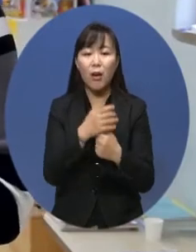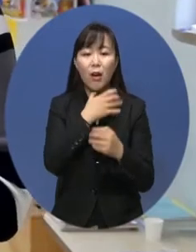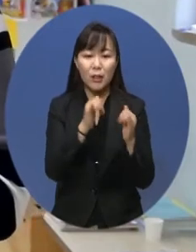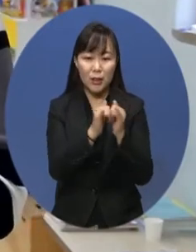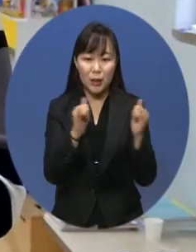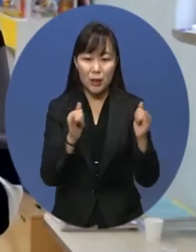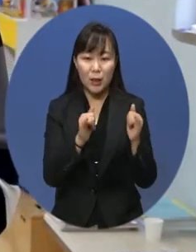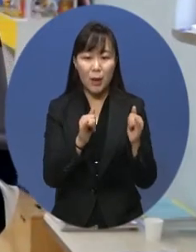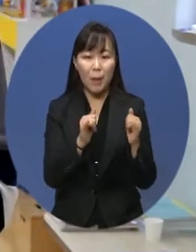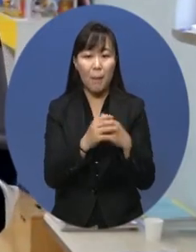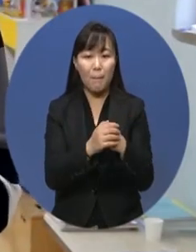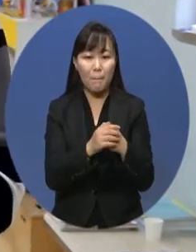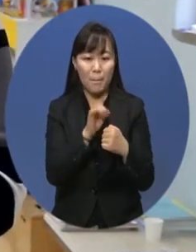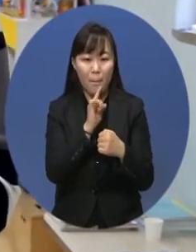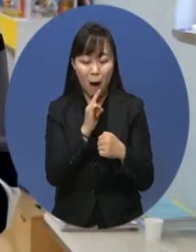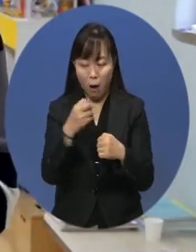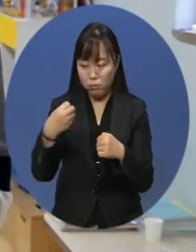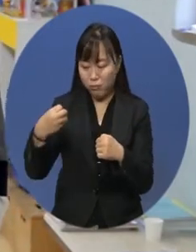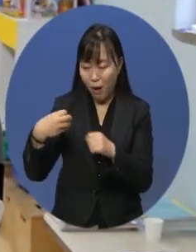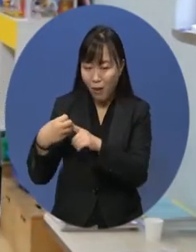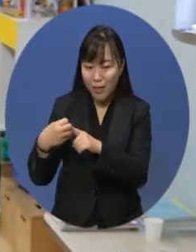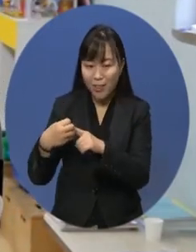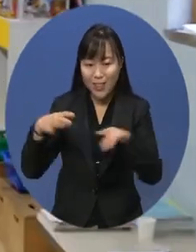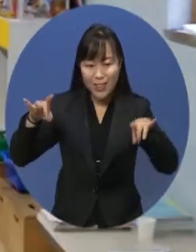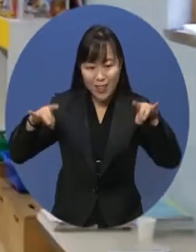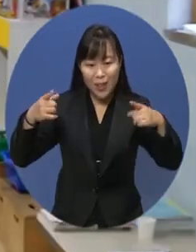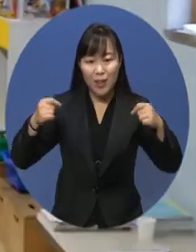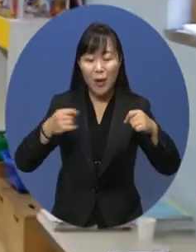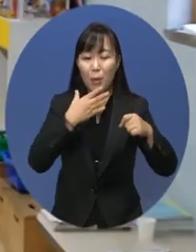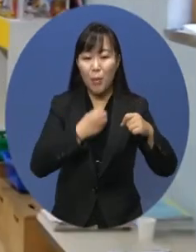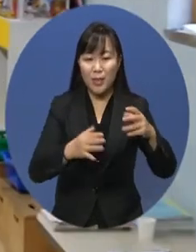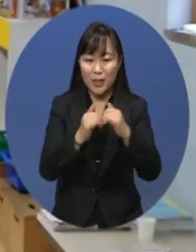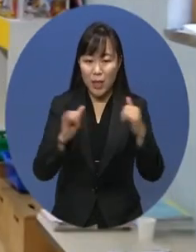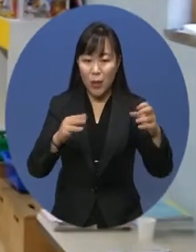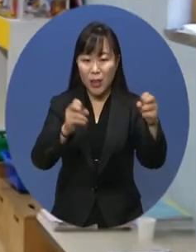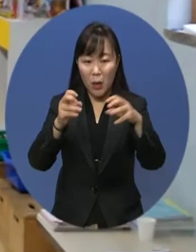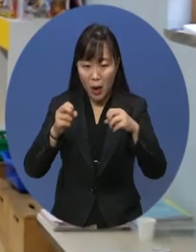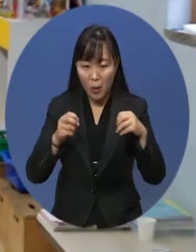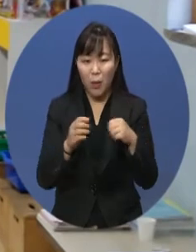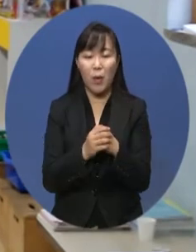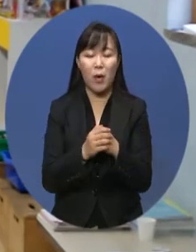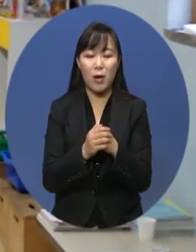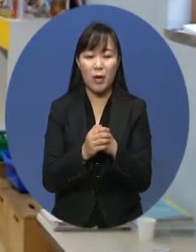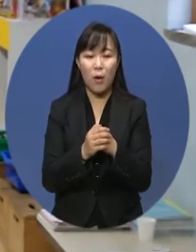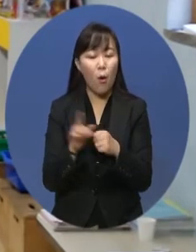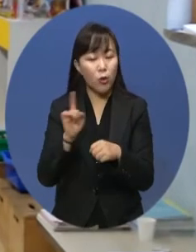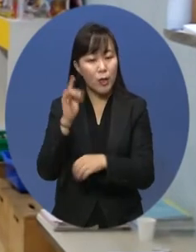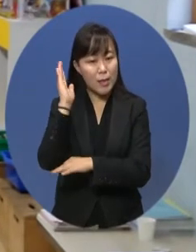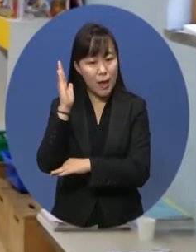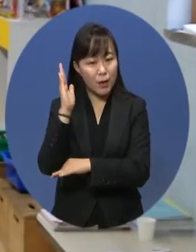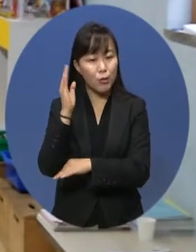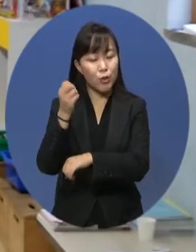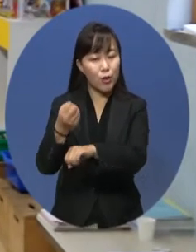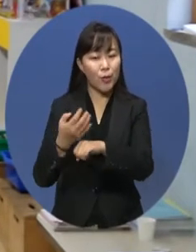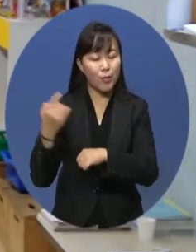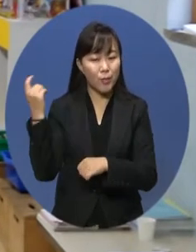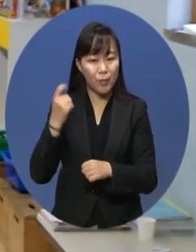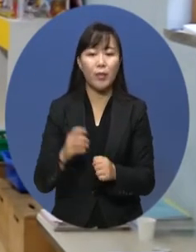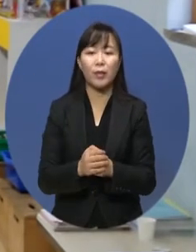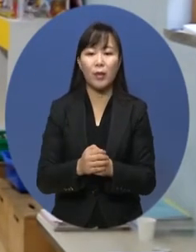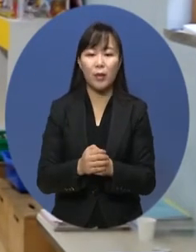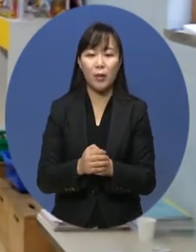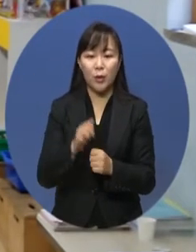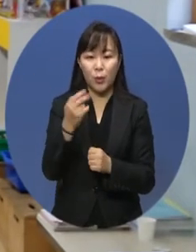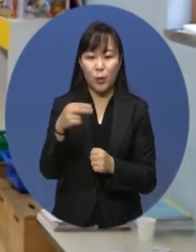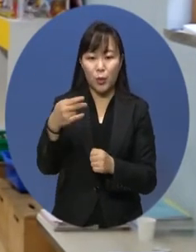어르신들이 말도 건네는 효도리를 통해 복지사와 이야기도 나누고 복지사의 메시지도 전해봤습니다.